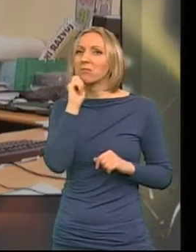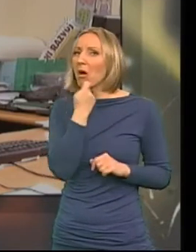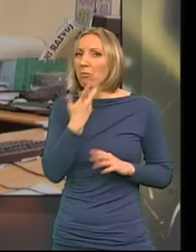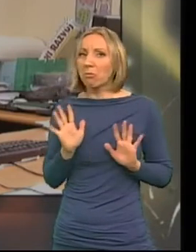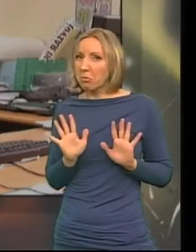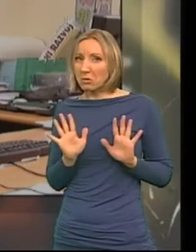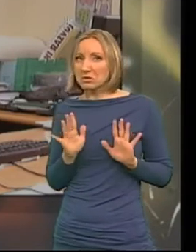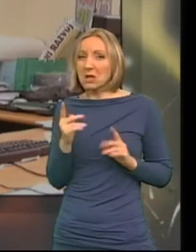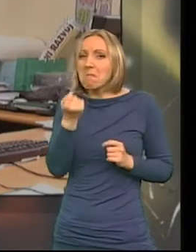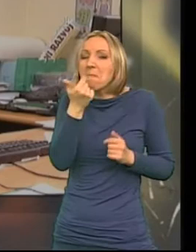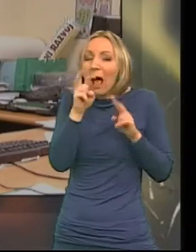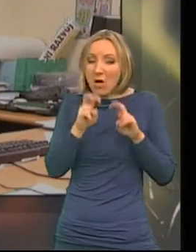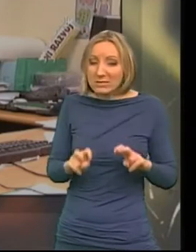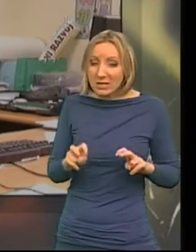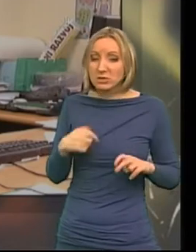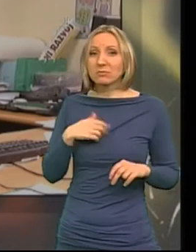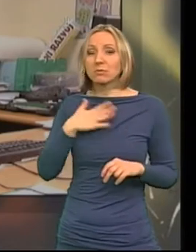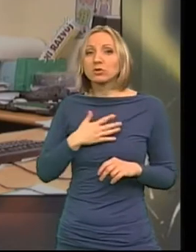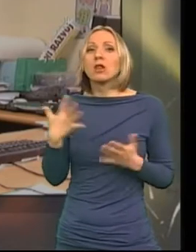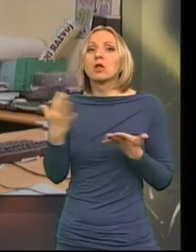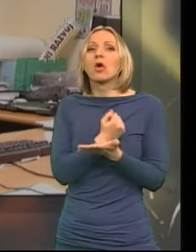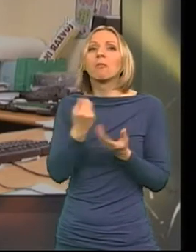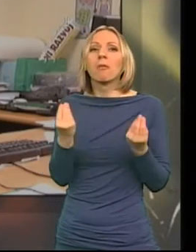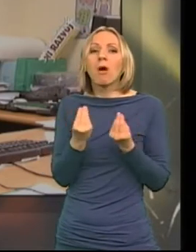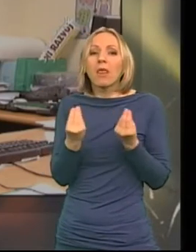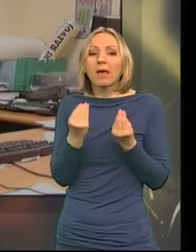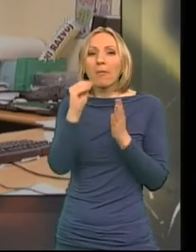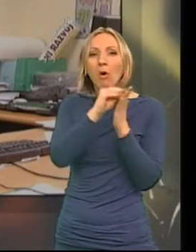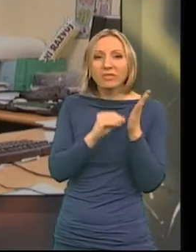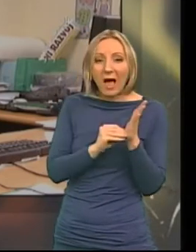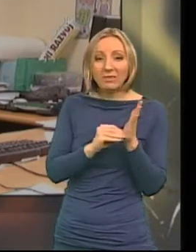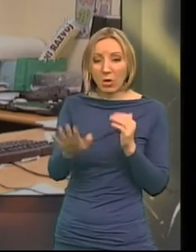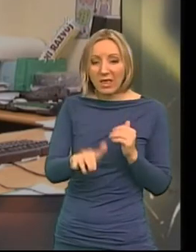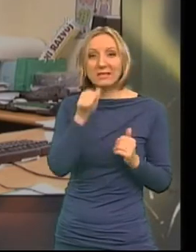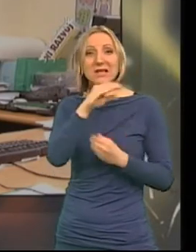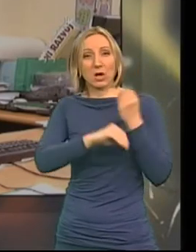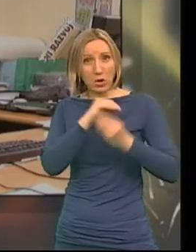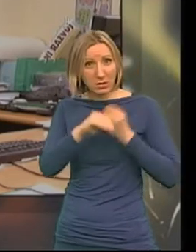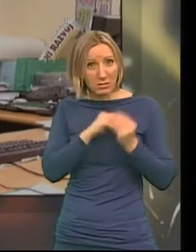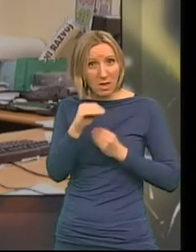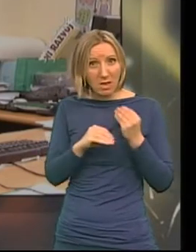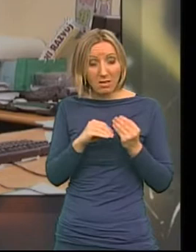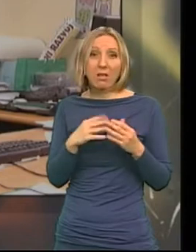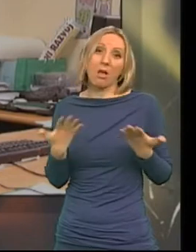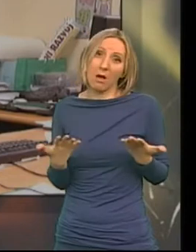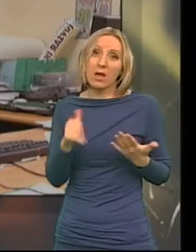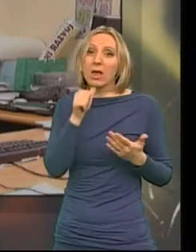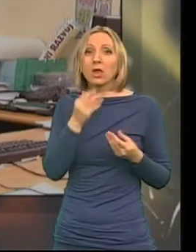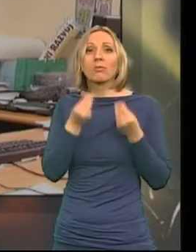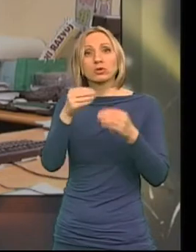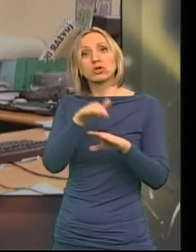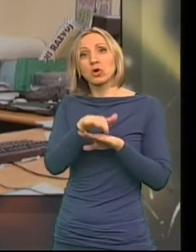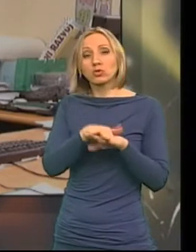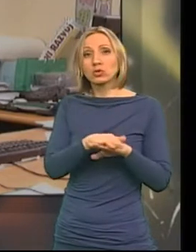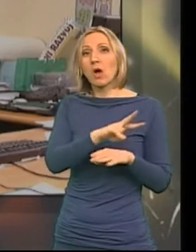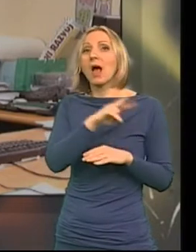istraženo. I s jedne strane smo želi, dakle, da dobijemo određene podatke, određene uglove kako od same dece, tako i od roditelja, na kraju krajeva od pružalaca usluga, a sa